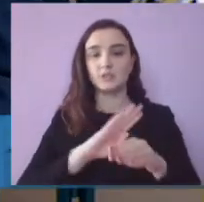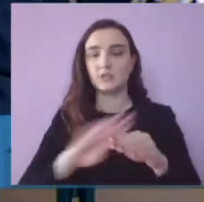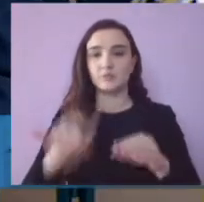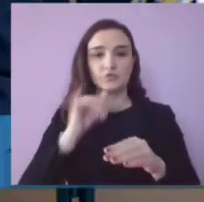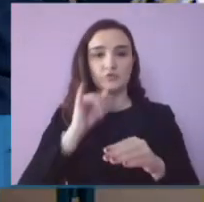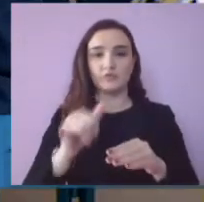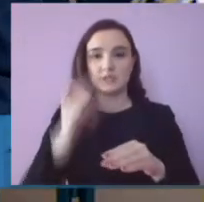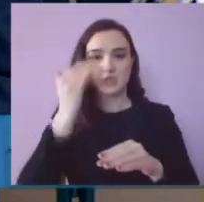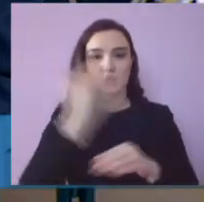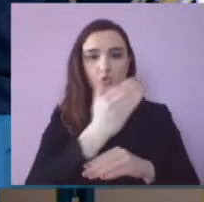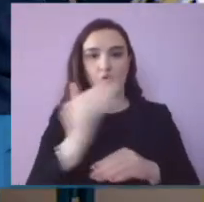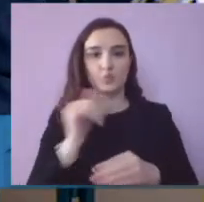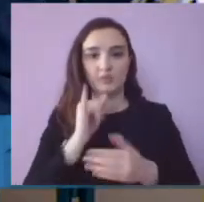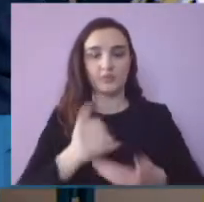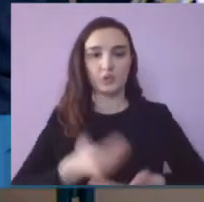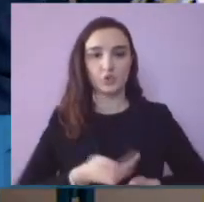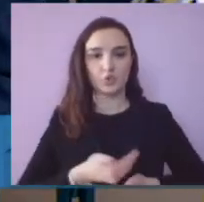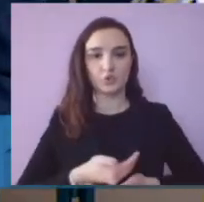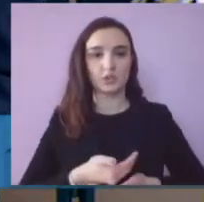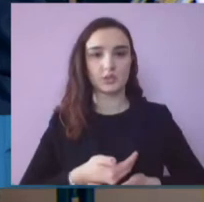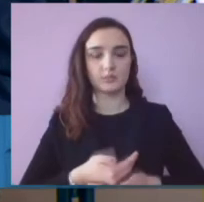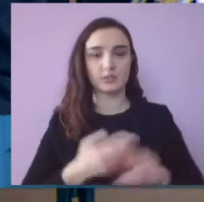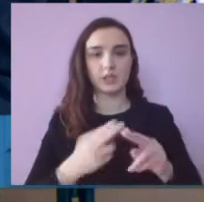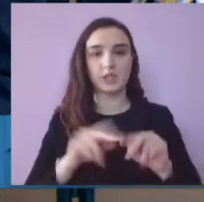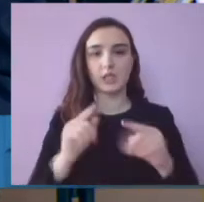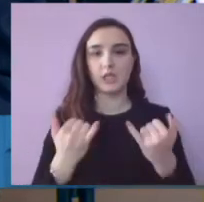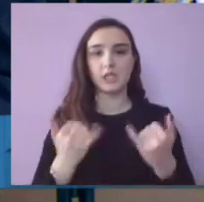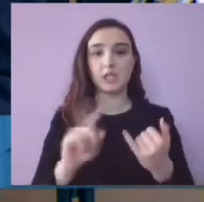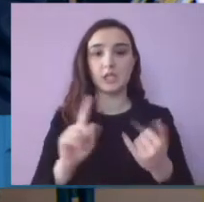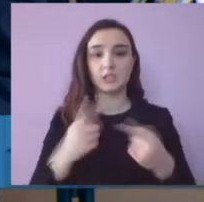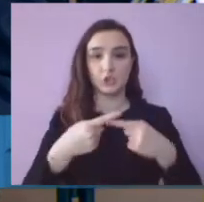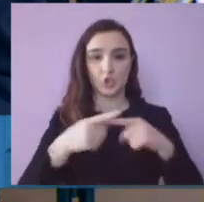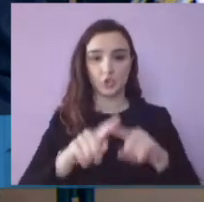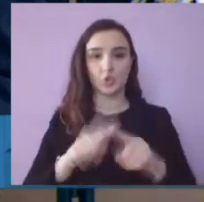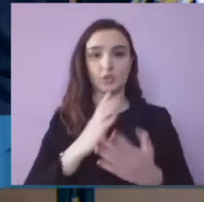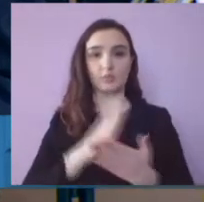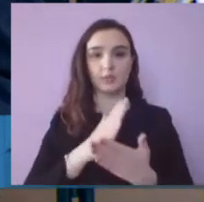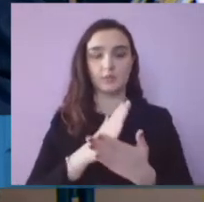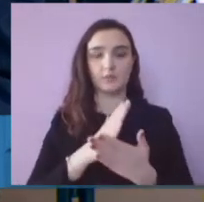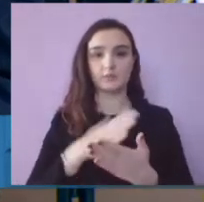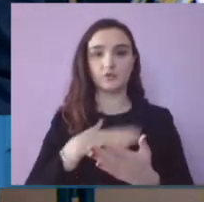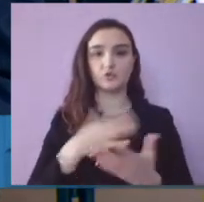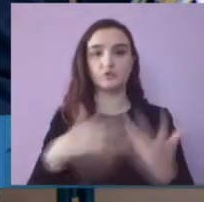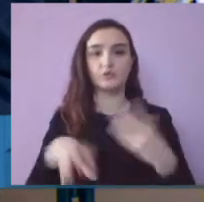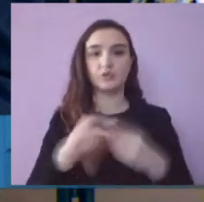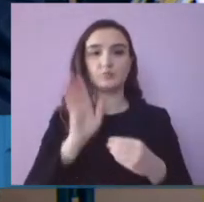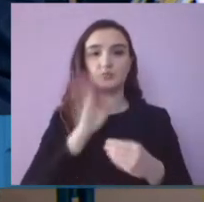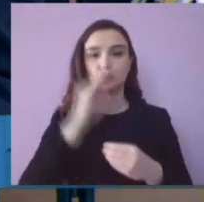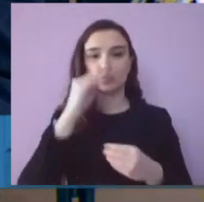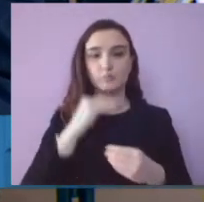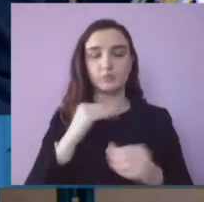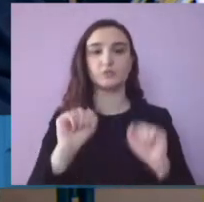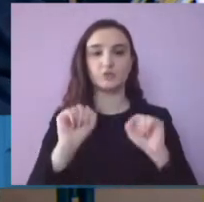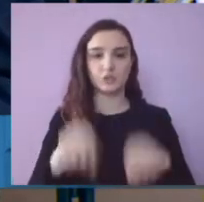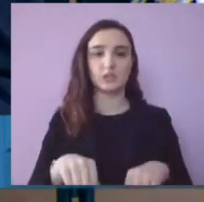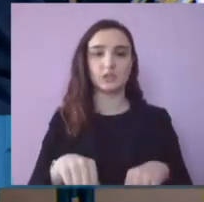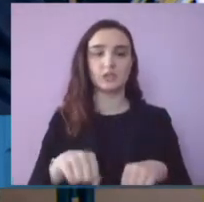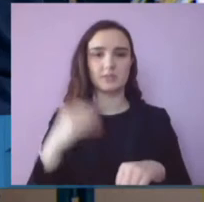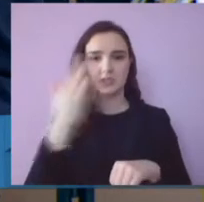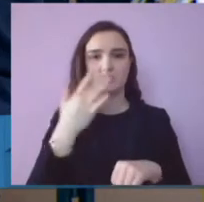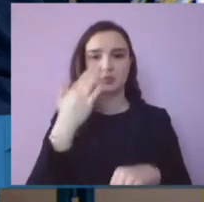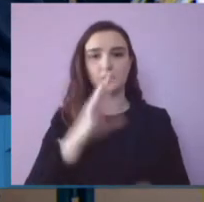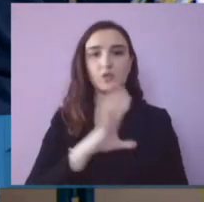საზოგადოება. ხო? ეხლა რაც ტექნოლოგიები გვაქვს, თქვა ჩვენ მშობლებს შეიძლება წარმოდგენა